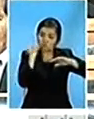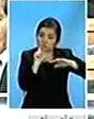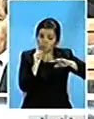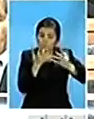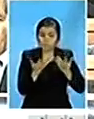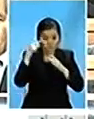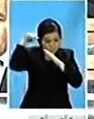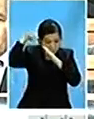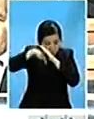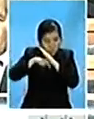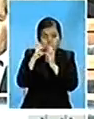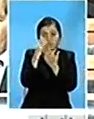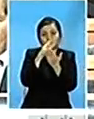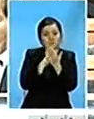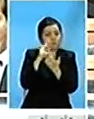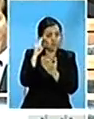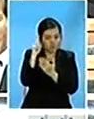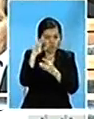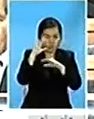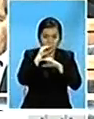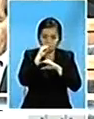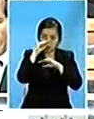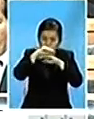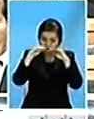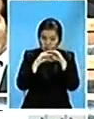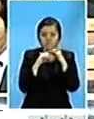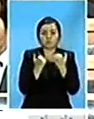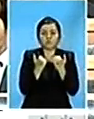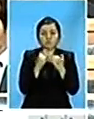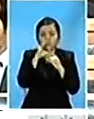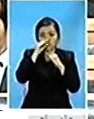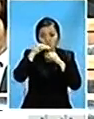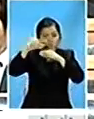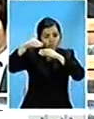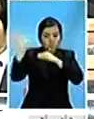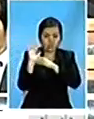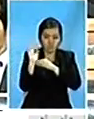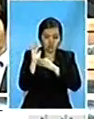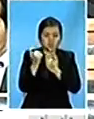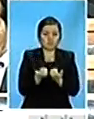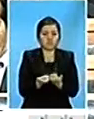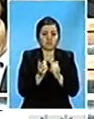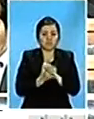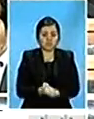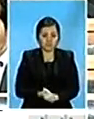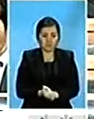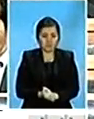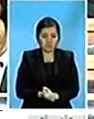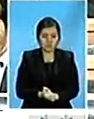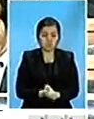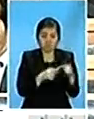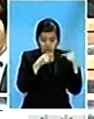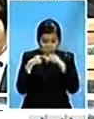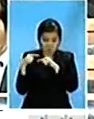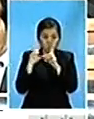มลงรายละเอียดในวาระ2ครับพูดรายโครงการเลยครับท่านประธานไม่ได้พูดภาพรวมเลยครับผมขอต่อ